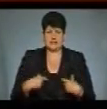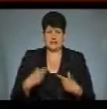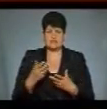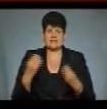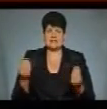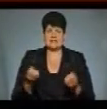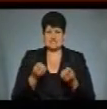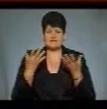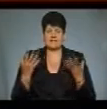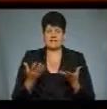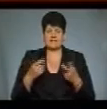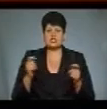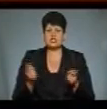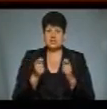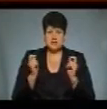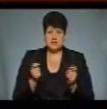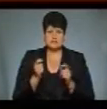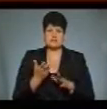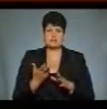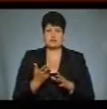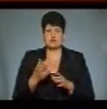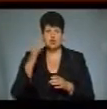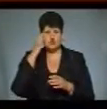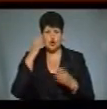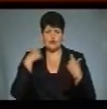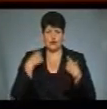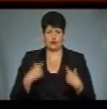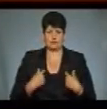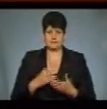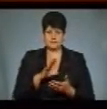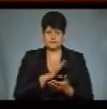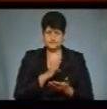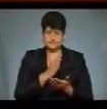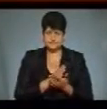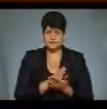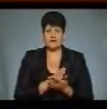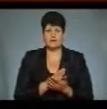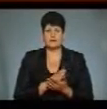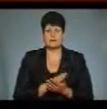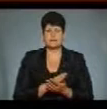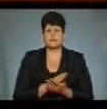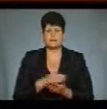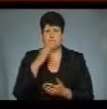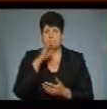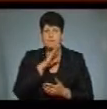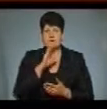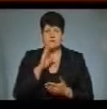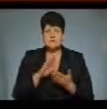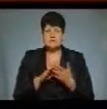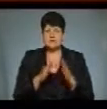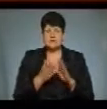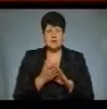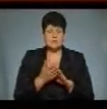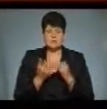джинси, кросівки темно-зеленого кольору, чорний рюкзак, повідомив речник Нацполіції області Сергій Крета. Батьки ситуації